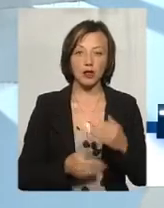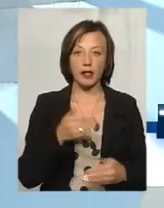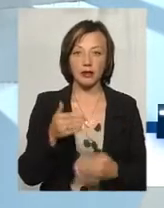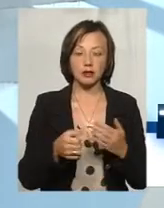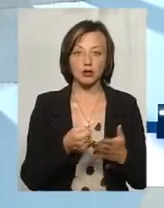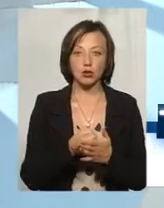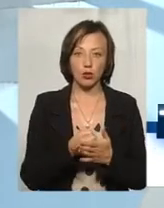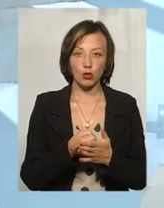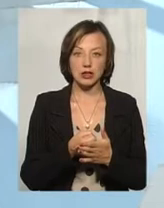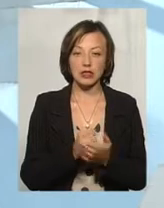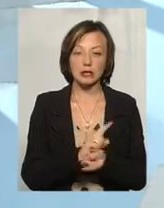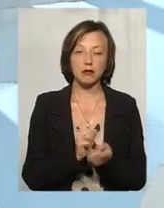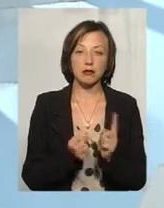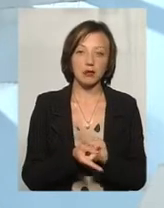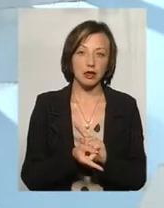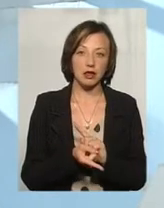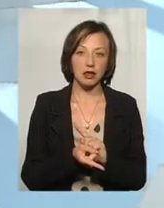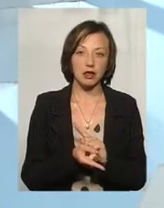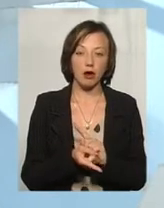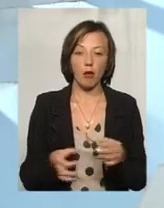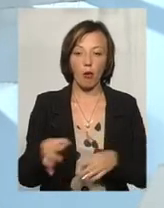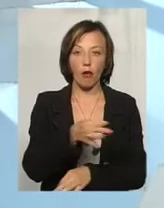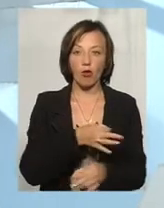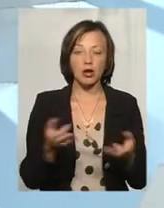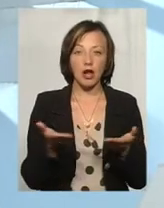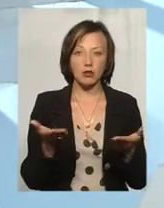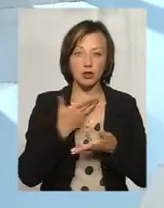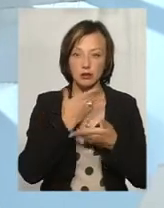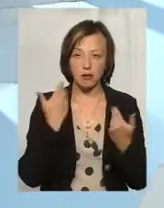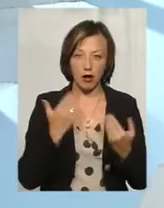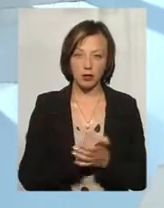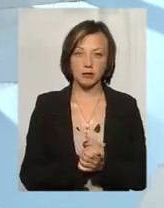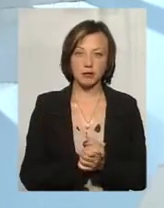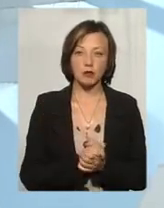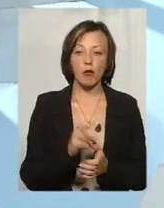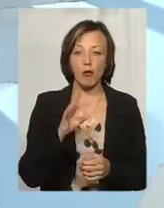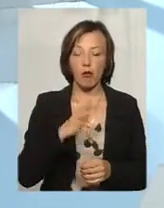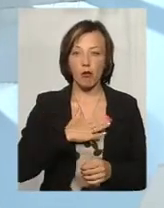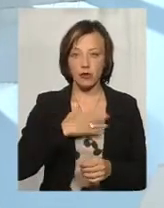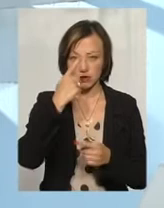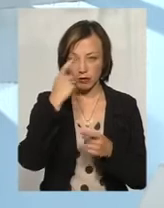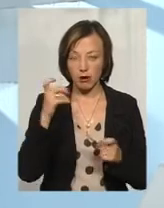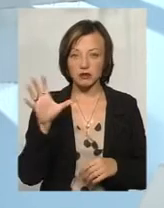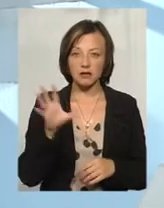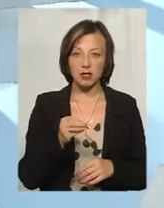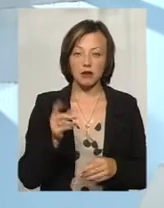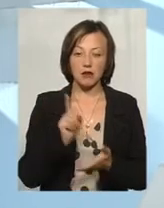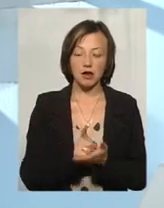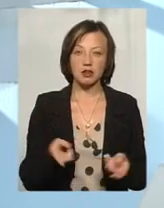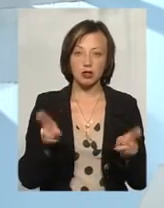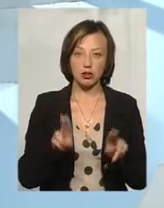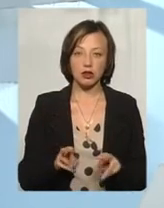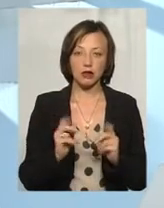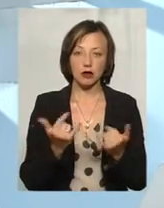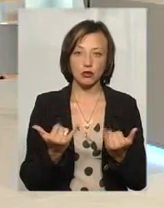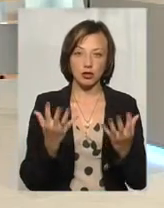до змін, ну, і обговорення якихось немає. Тобто, по моїй інформації, все має залишатись так, як на сьогоднішній